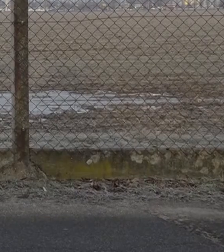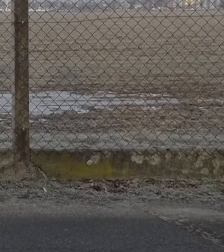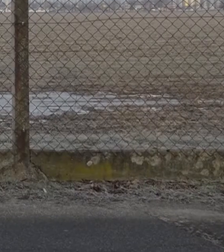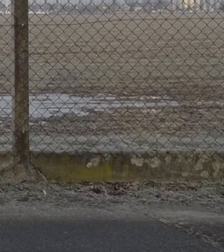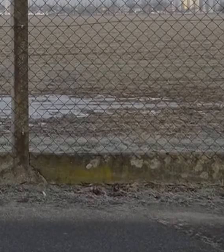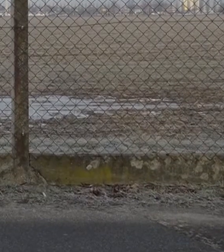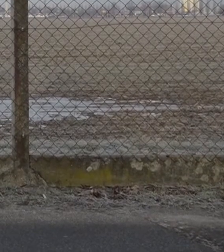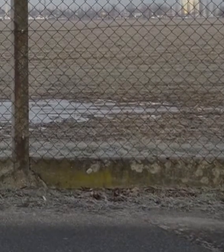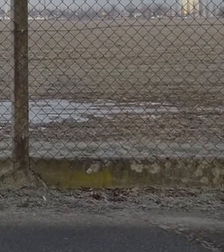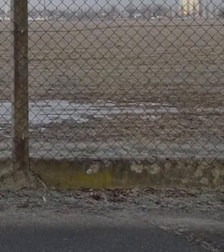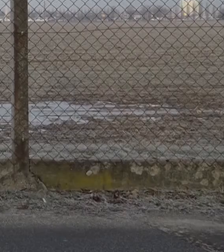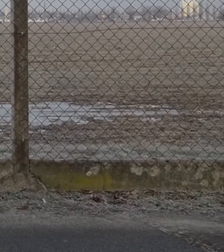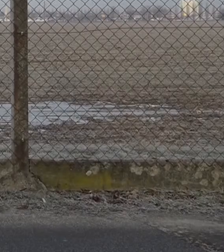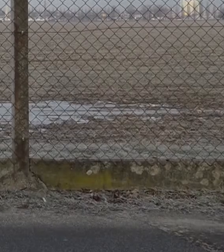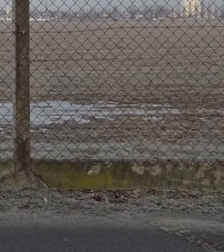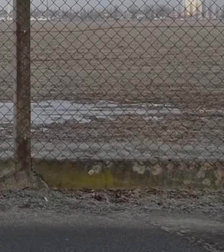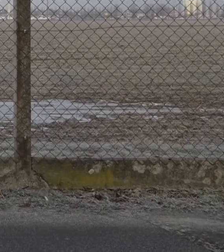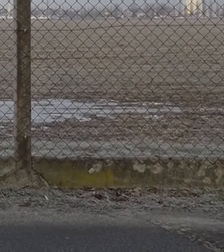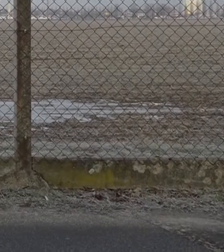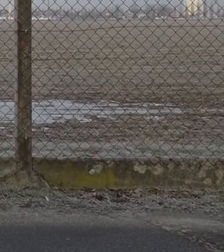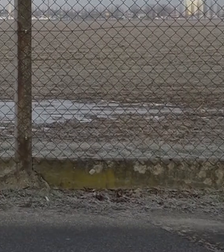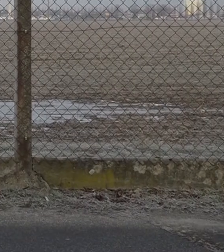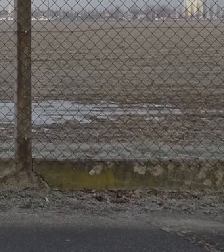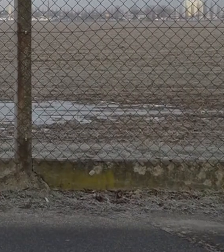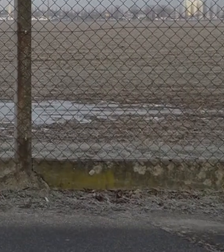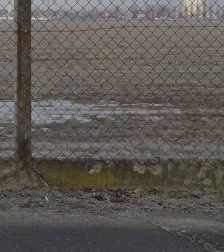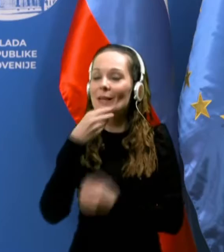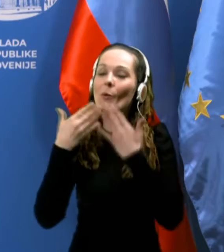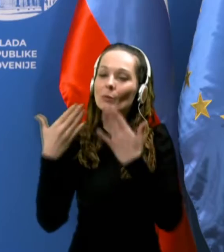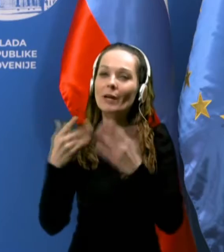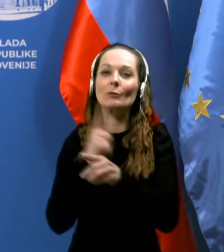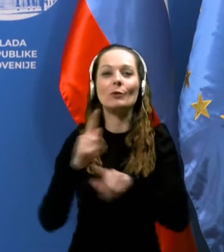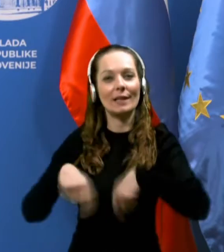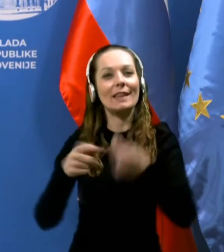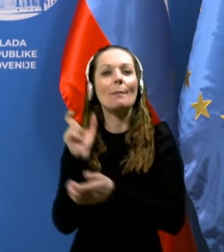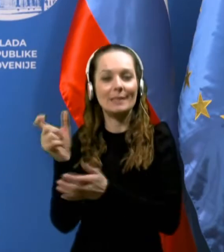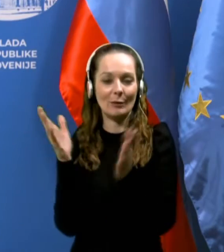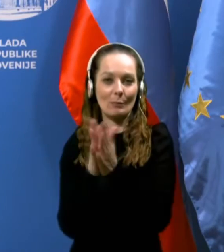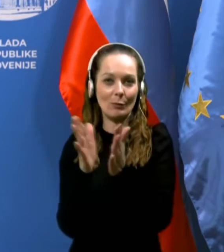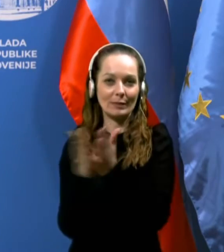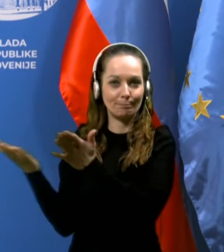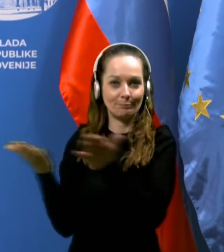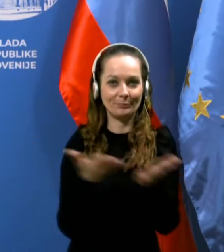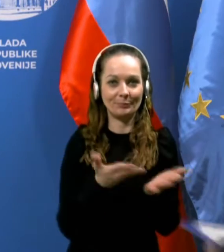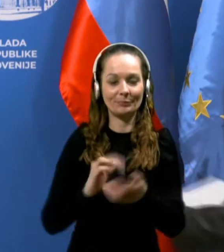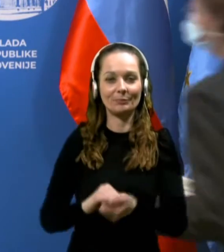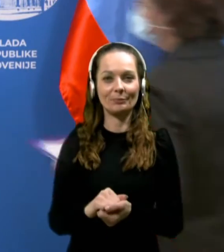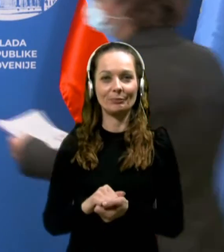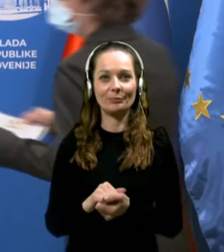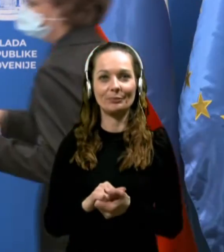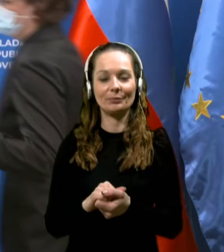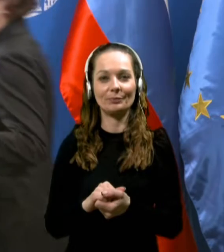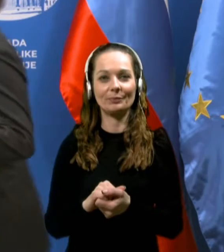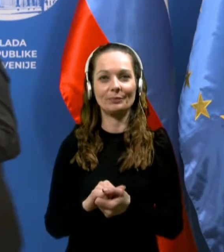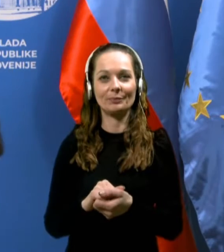Na novinarski konferenci o aktualnem stanju v glede bolezni COVID-19 je sodelovala na mestnice predstojnika Centra za nalezljive